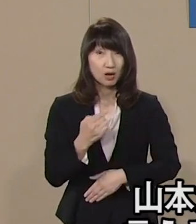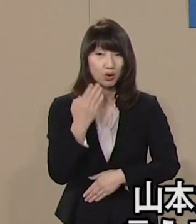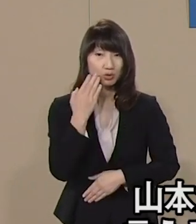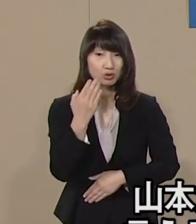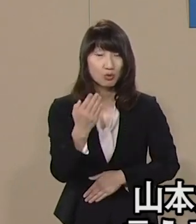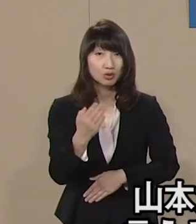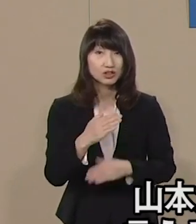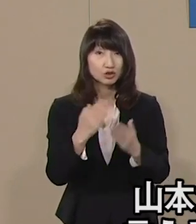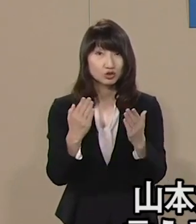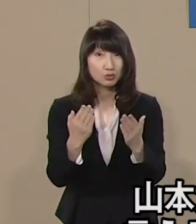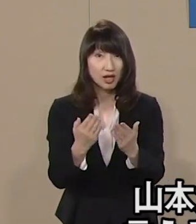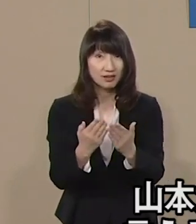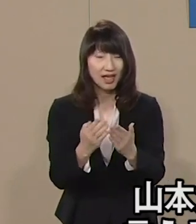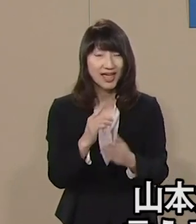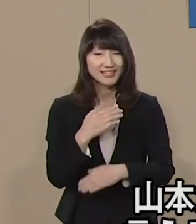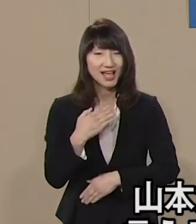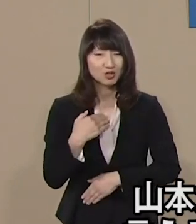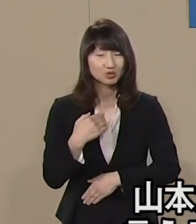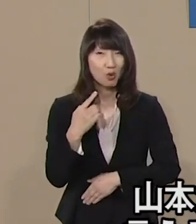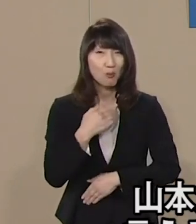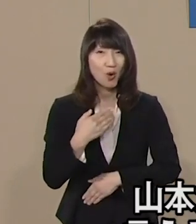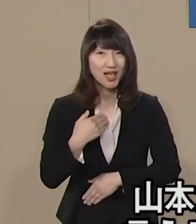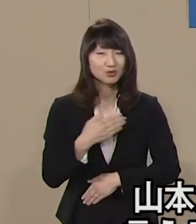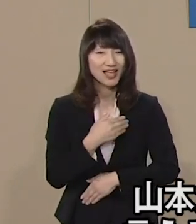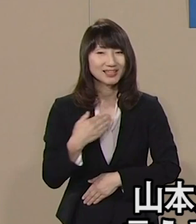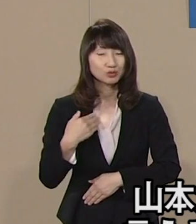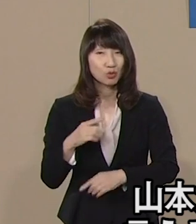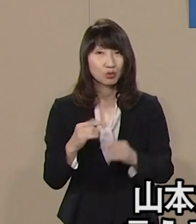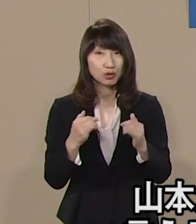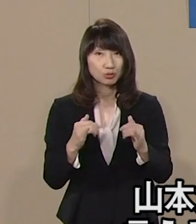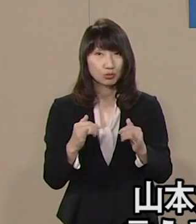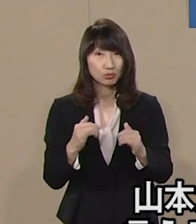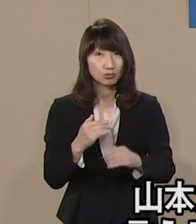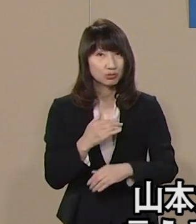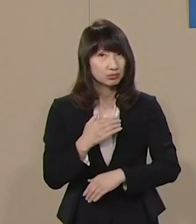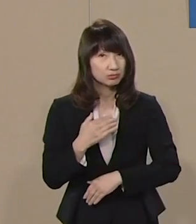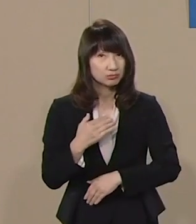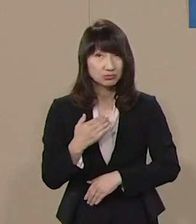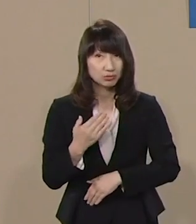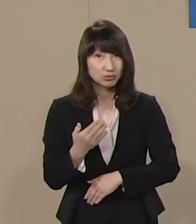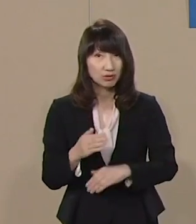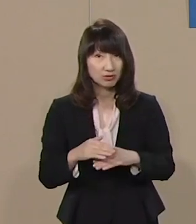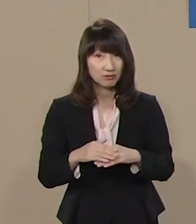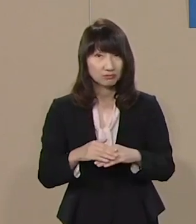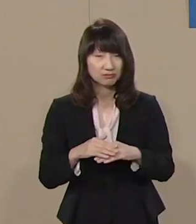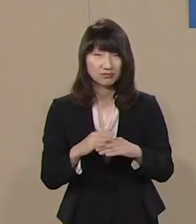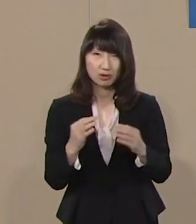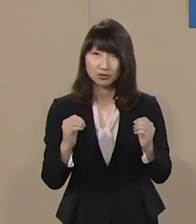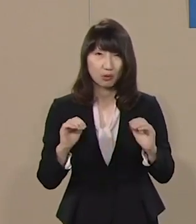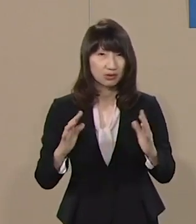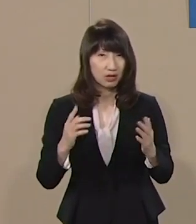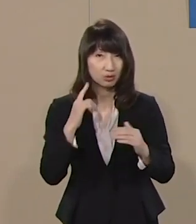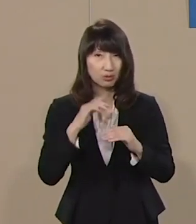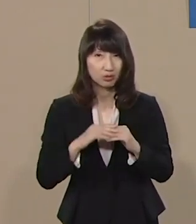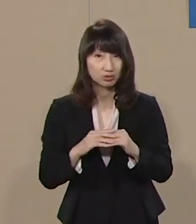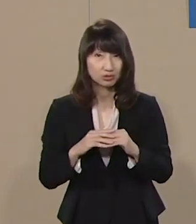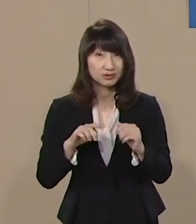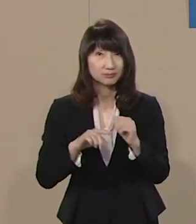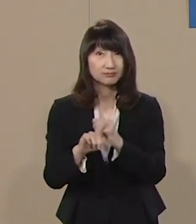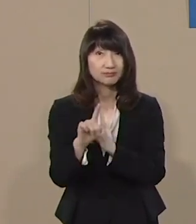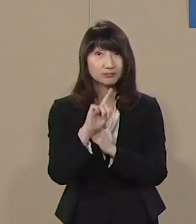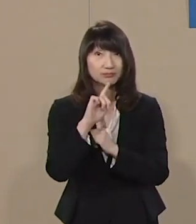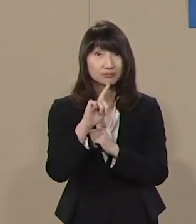この問いにすべて言える思えるできると答えられた人どれくらいいますかそう多くはないと考えますなぜ